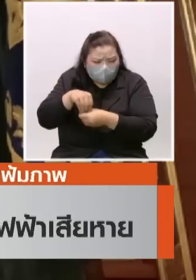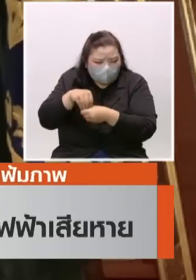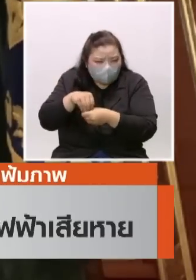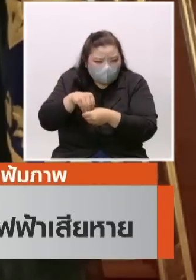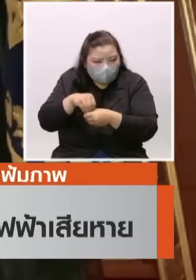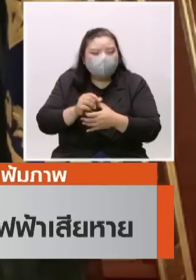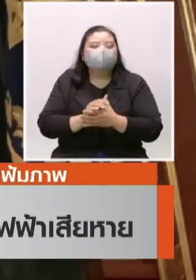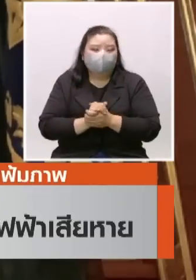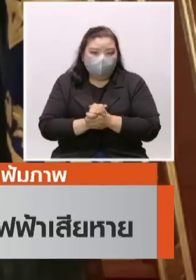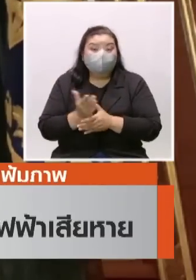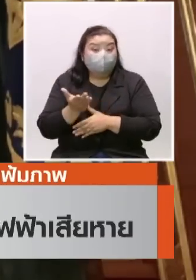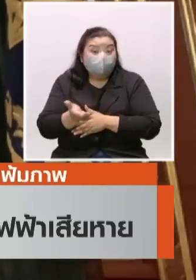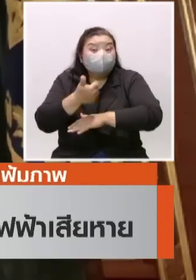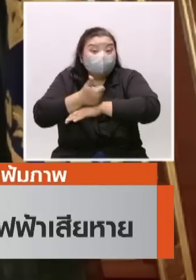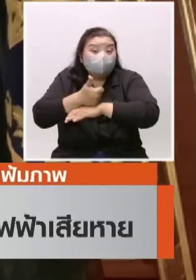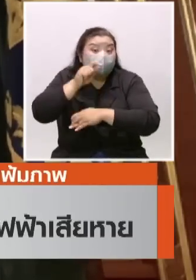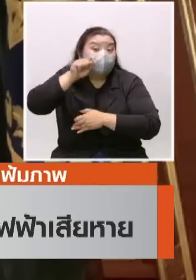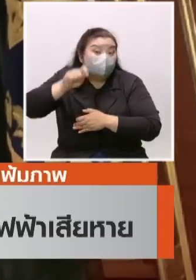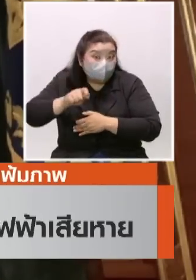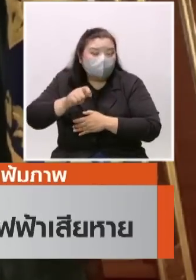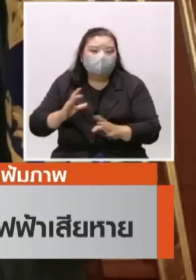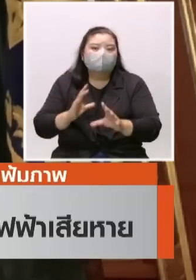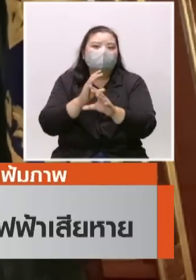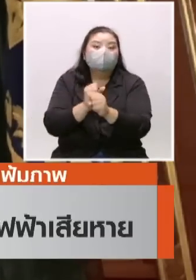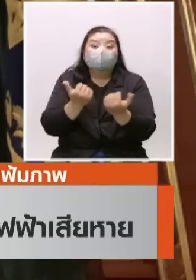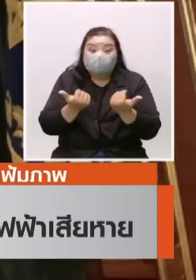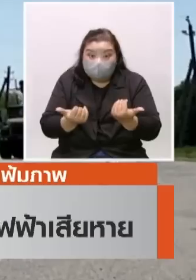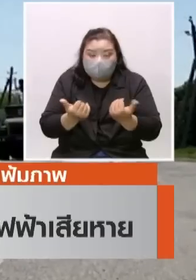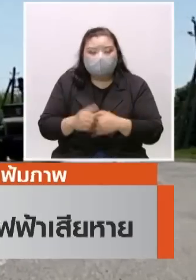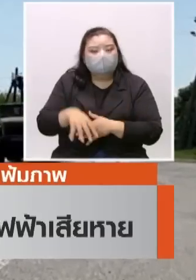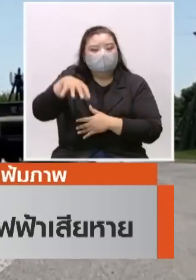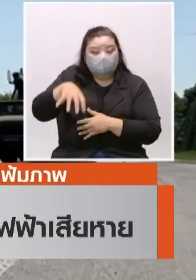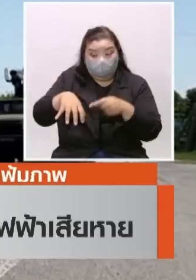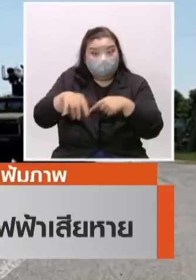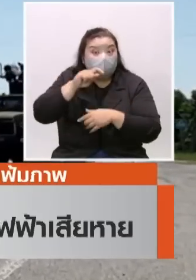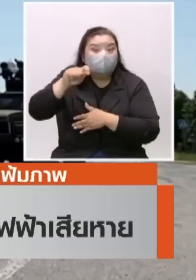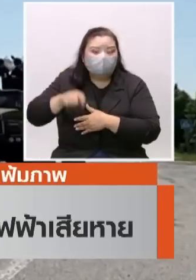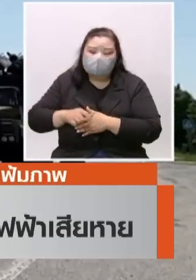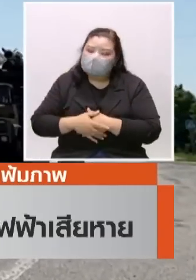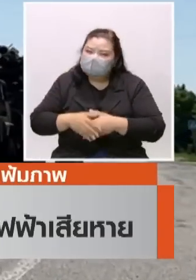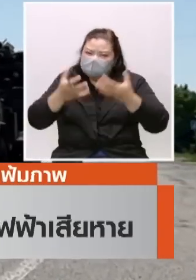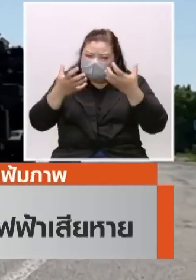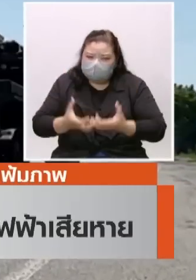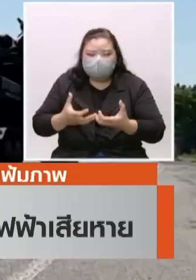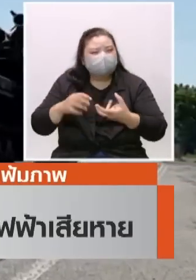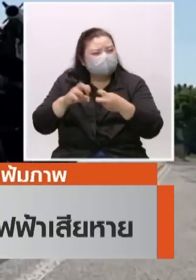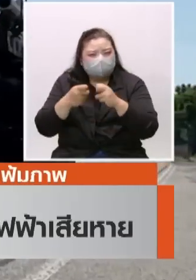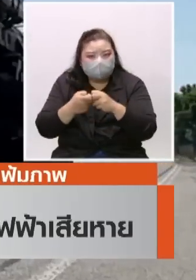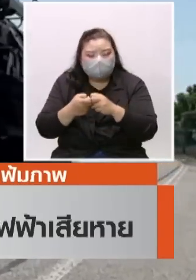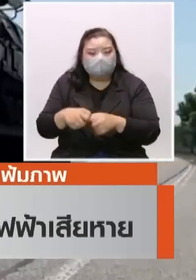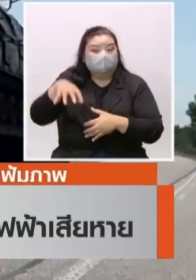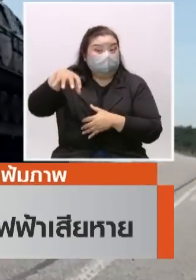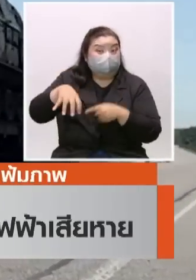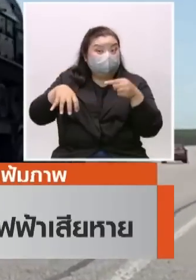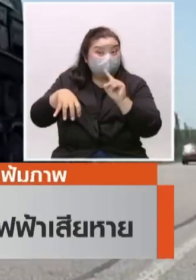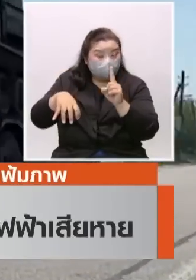ะเซเลนซกี้ยัพดถงสถานการณใภูมิภาค Donbass ขณะนี้ด้วยว่ายังอยู่ในภาวะวิกริต ในชวงสัดานี้เซเบอ์โเน